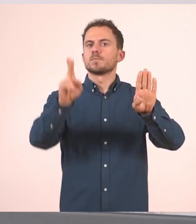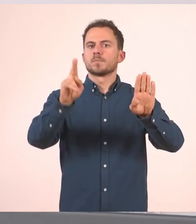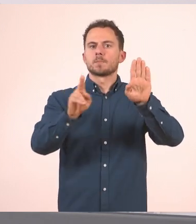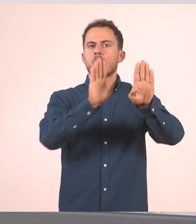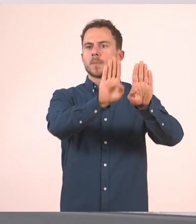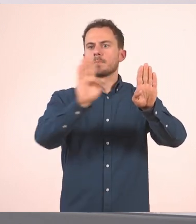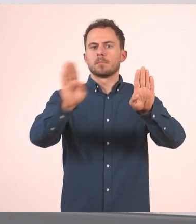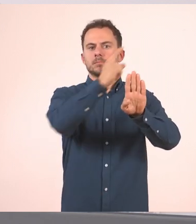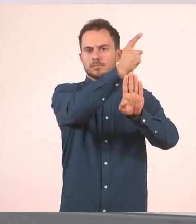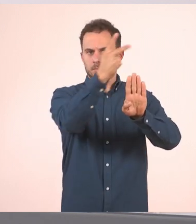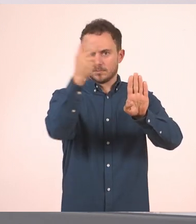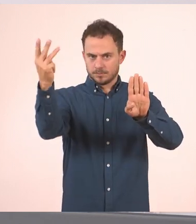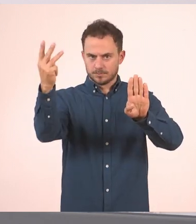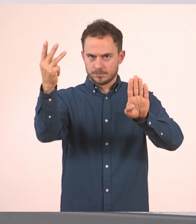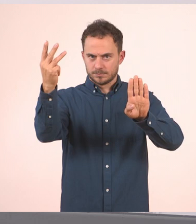κομμάτι.